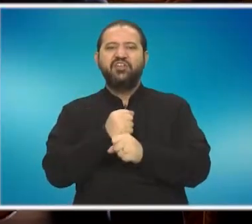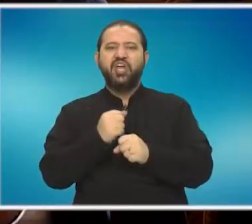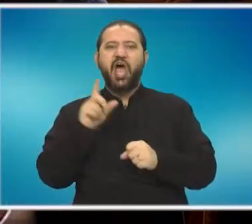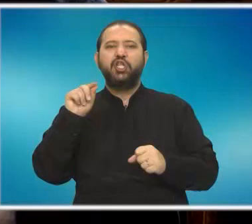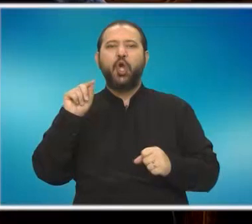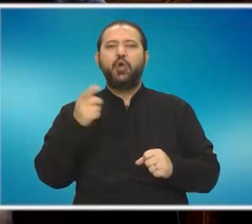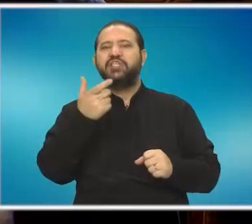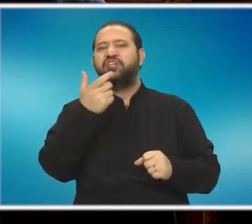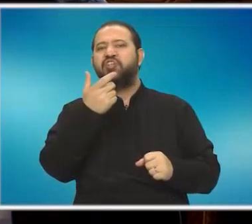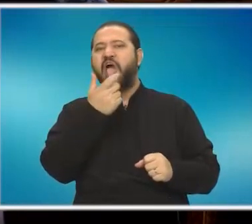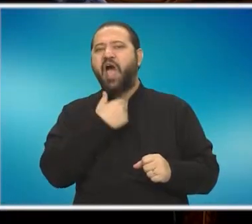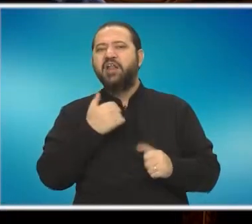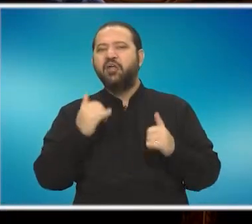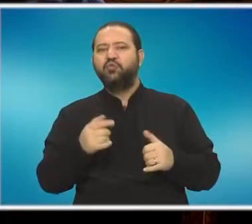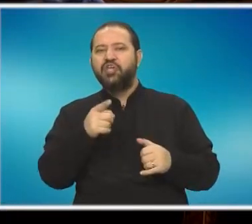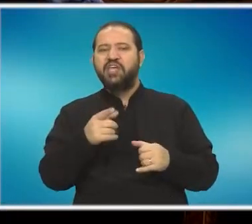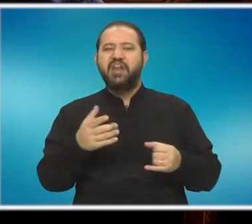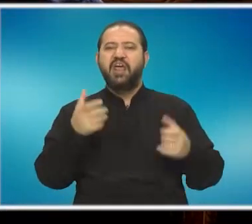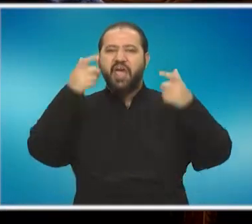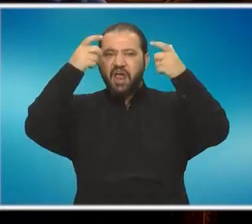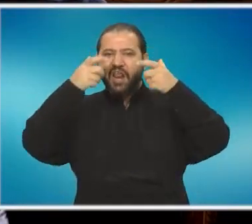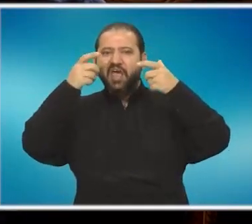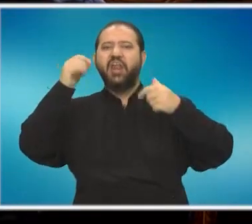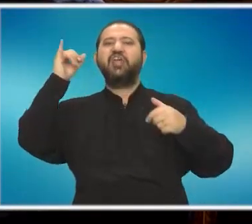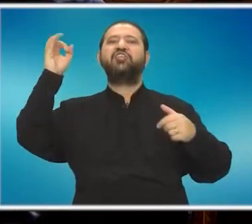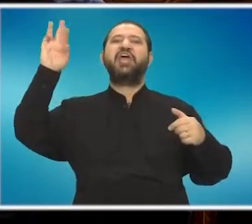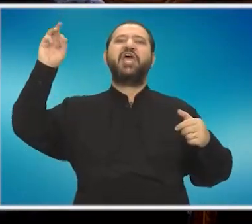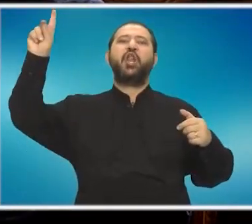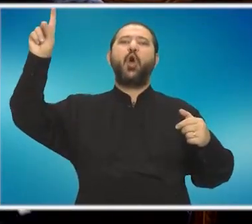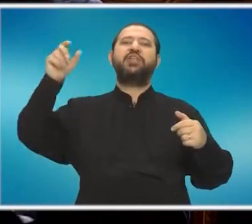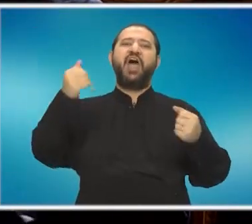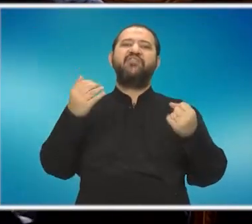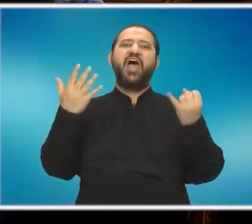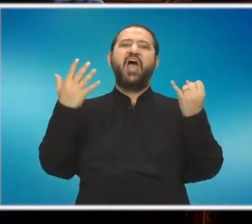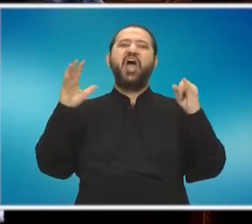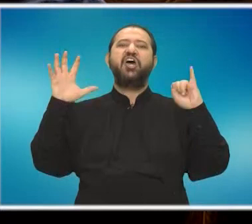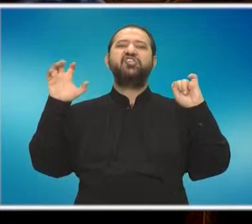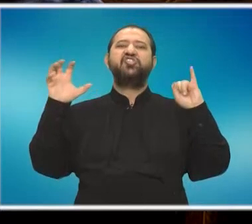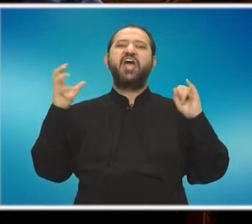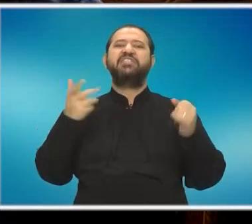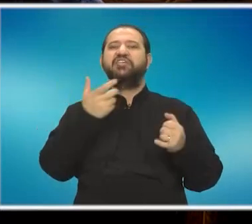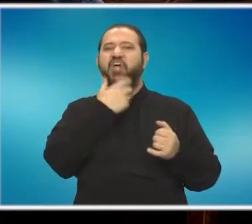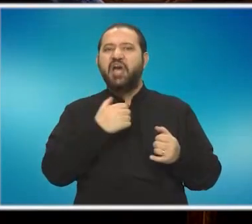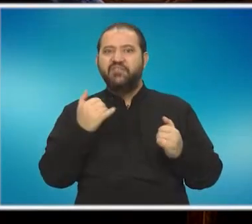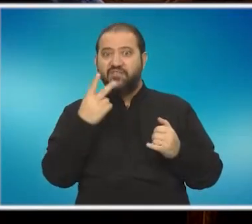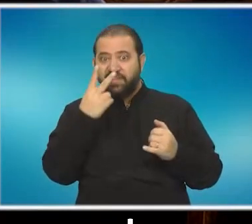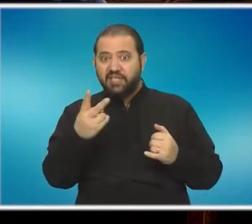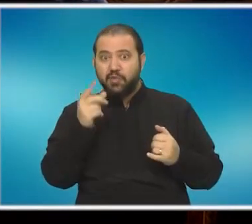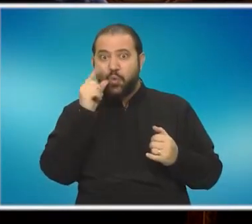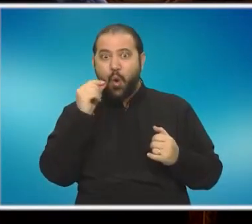aberant. Dar aici vedem nebunia minții, nebunia omului căzut care nu mai are